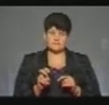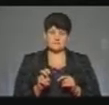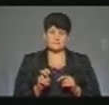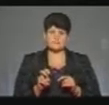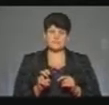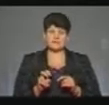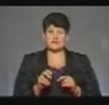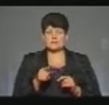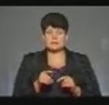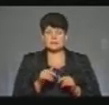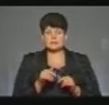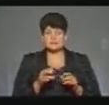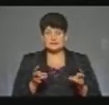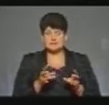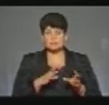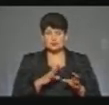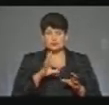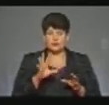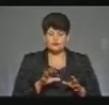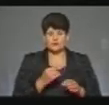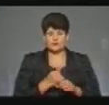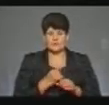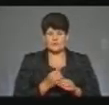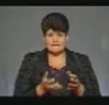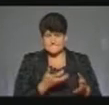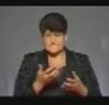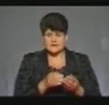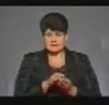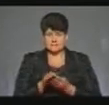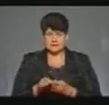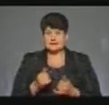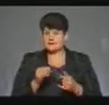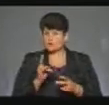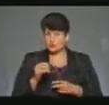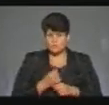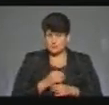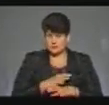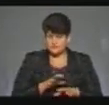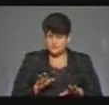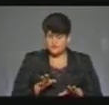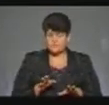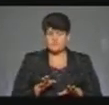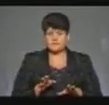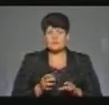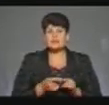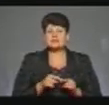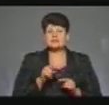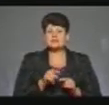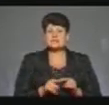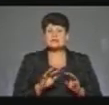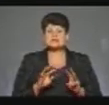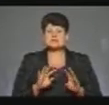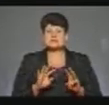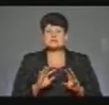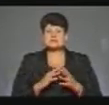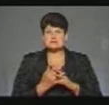там треба проводити повну ексгумацію всього цвинтаря. Ось. А це наразі ніхто не робив. Ось. В це село збігалися